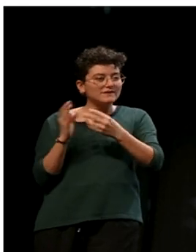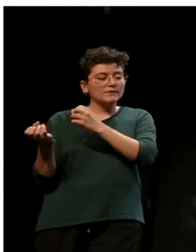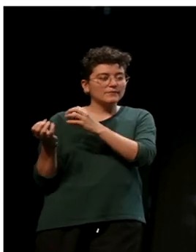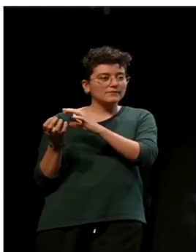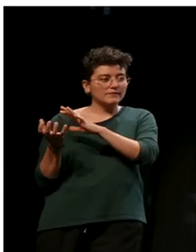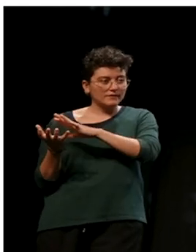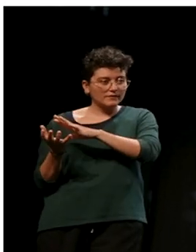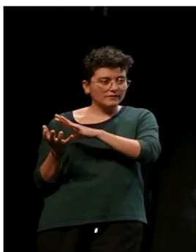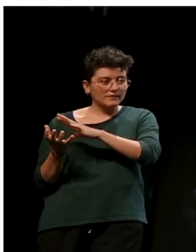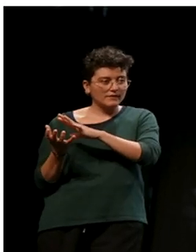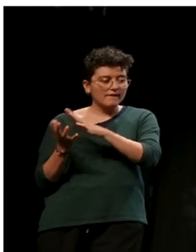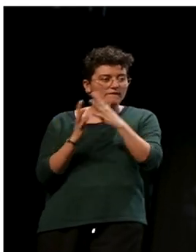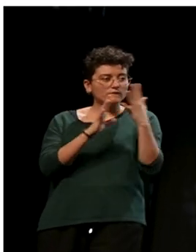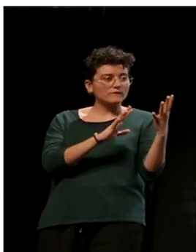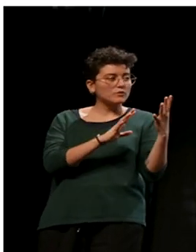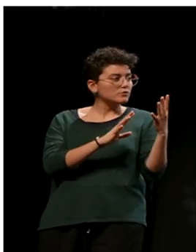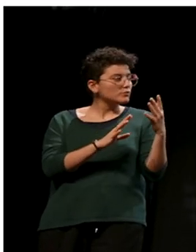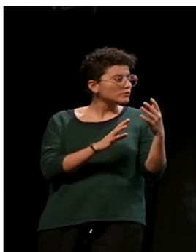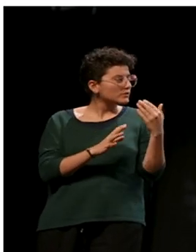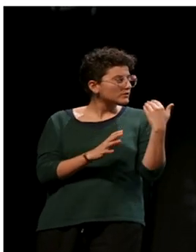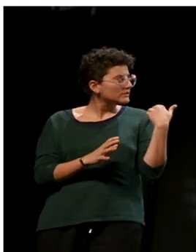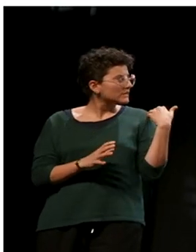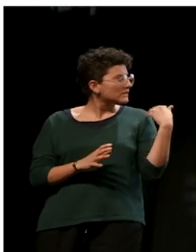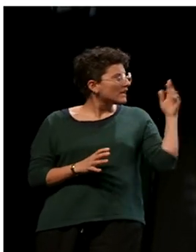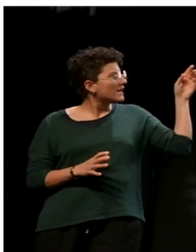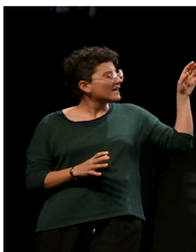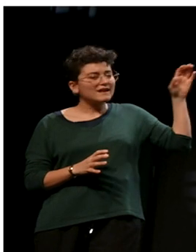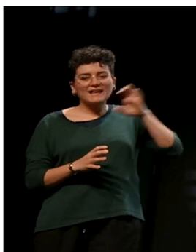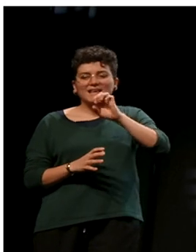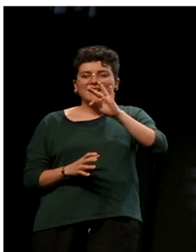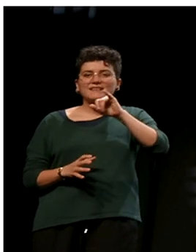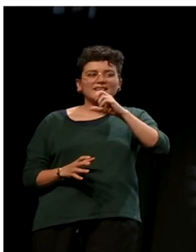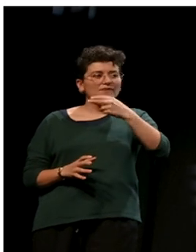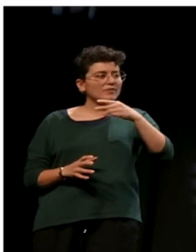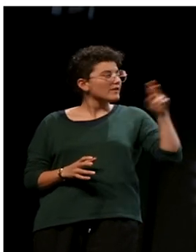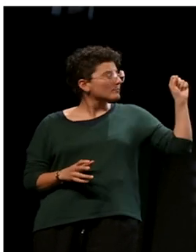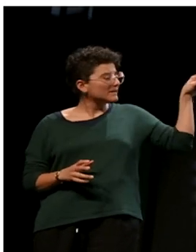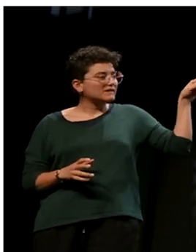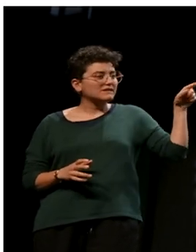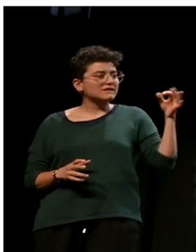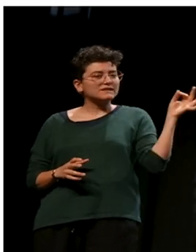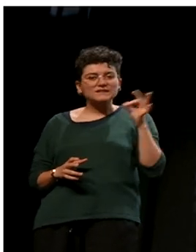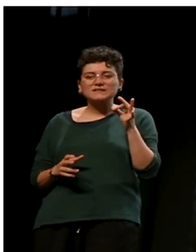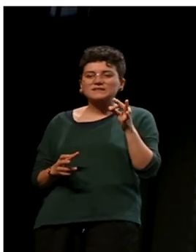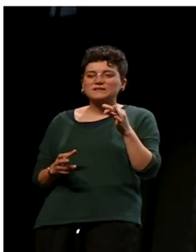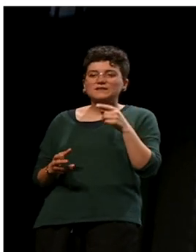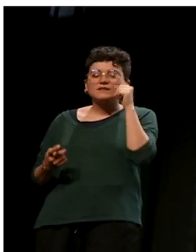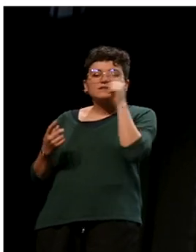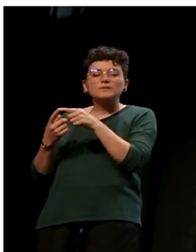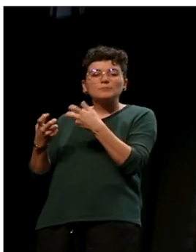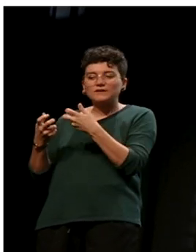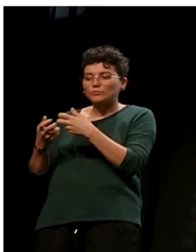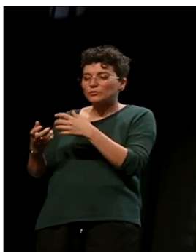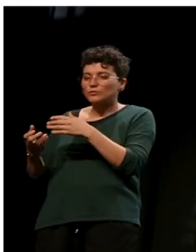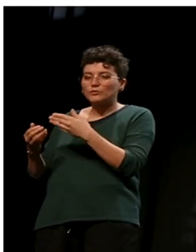c'est Étienne qui parlait d'un truc en open source. Est-ce que alors, c'est pas votre taf. Hein, je suis désolée que ce soit à vous de le pas faire. De souci. Mais est-ce que au final, ce serait pas